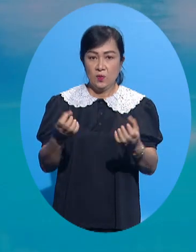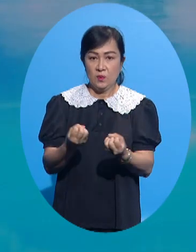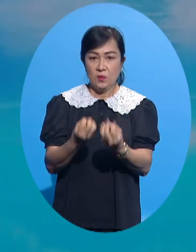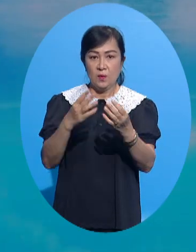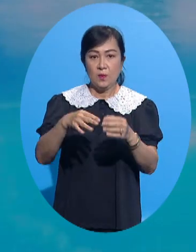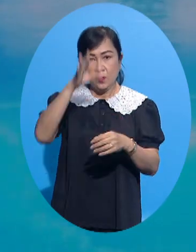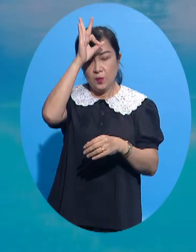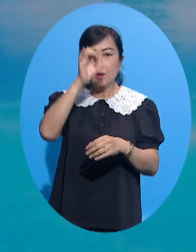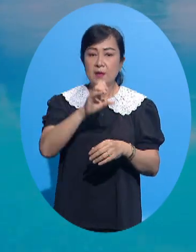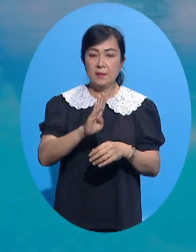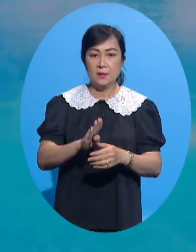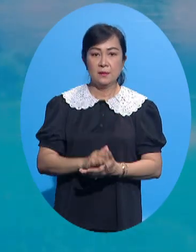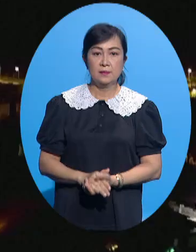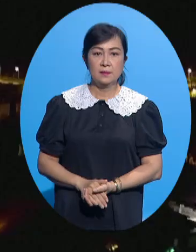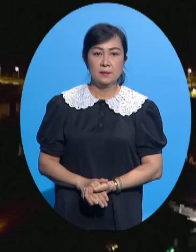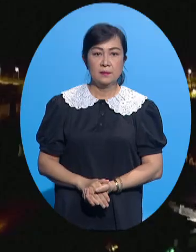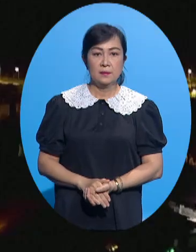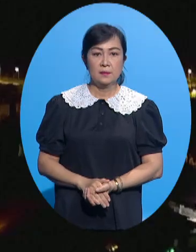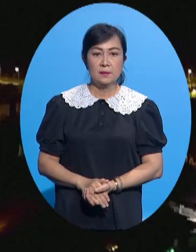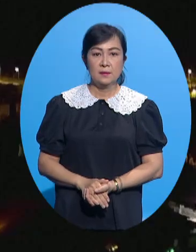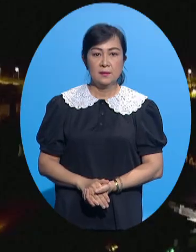lớn trên khắp thủ đô Liban.